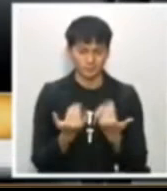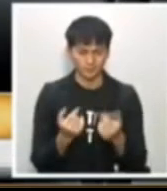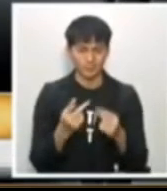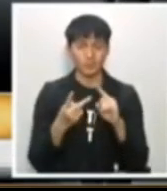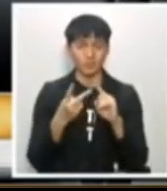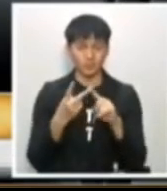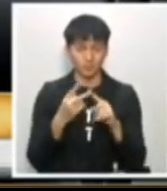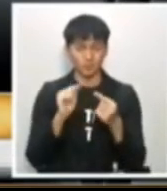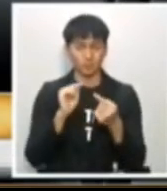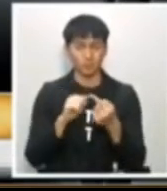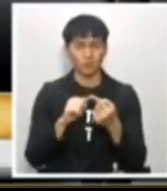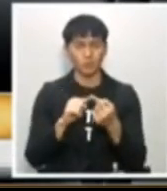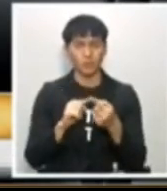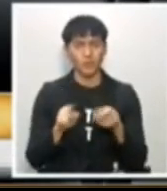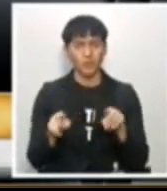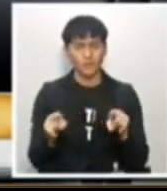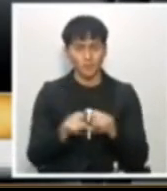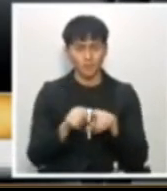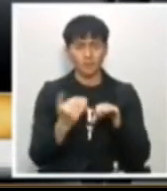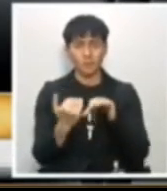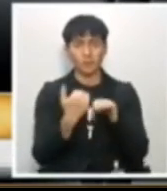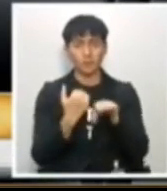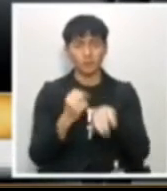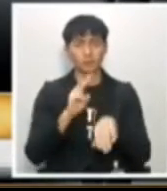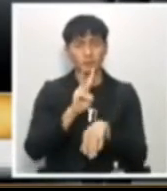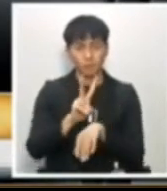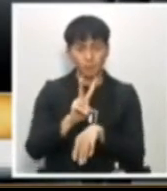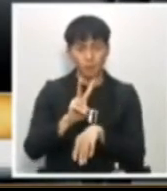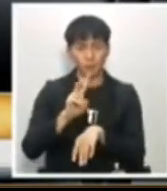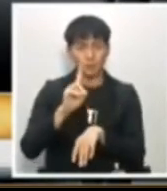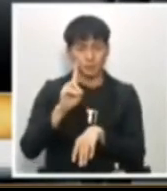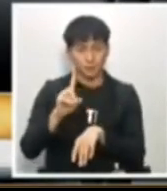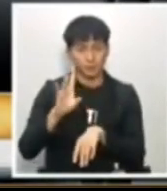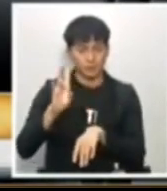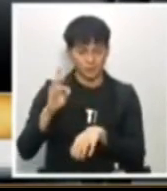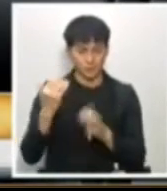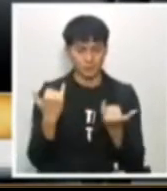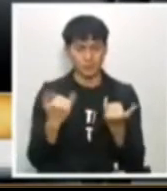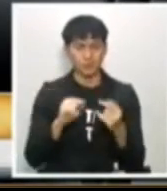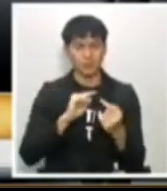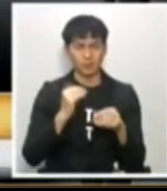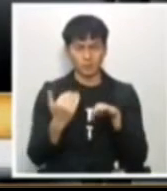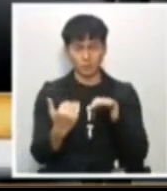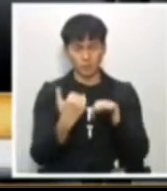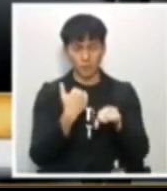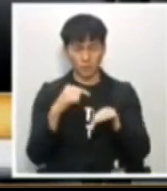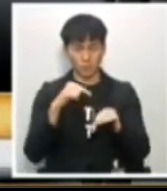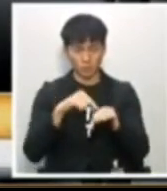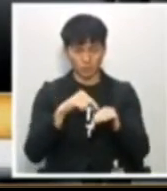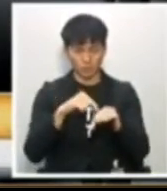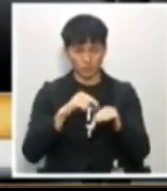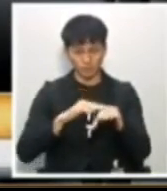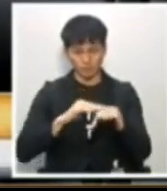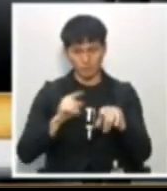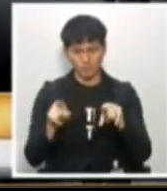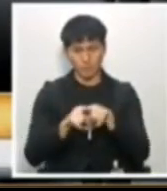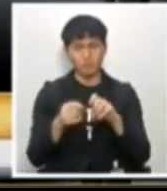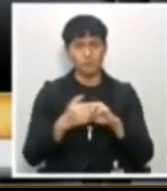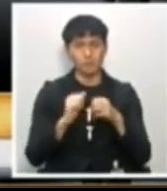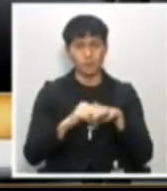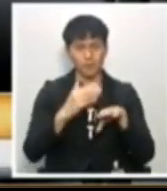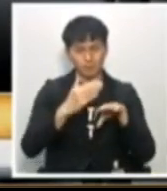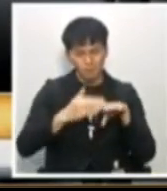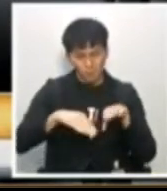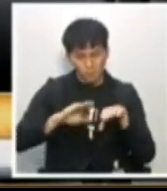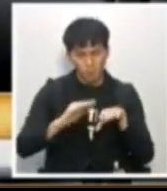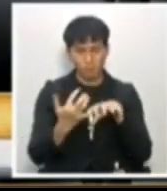ซมพื้นผิวจราจรของทางหลวงหมายเลข217ช่วงอำเภอพิบูลมังสาหารจนถึงอำเภอสิรินธรซึ่งบริเวณนี้ค่ะท่าน